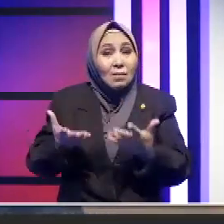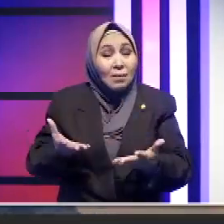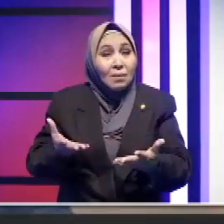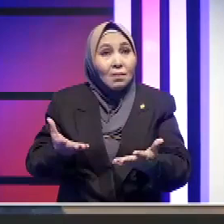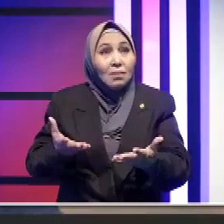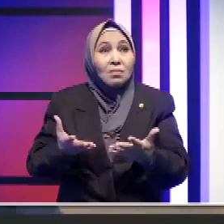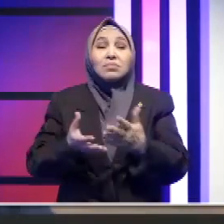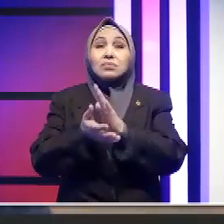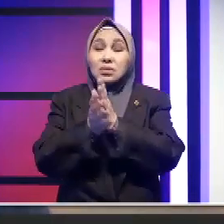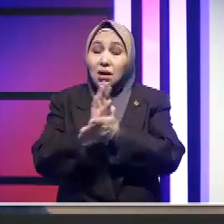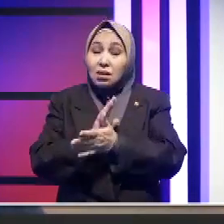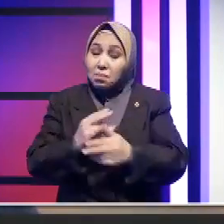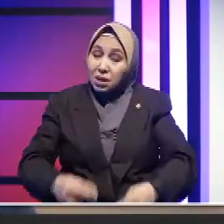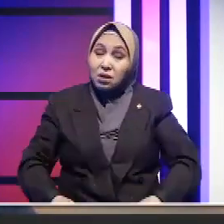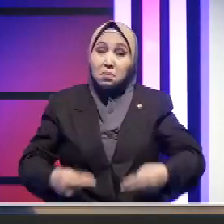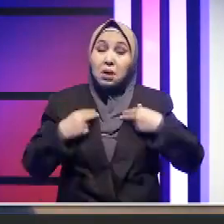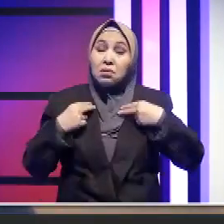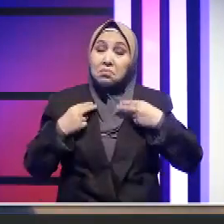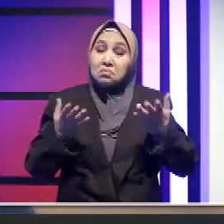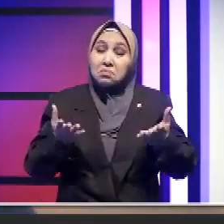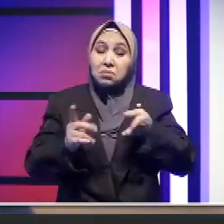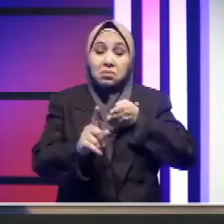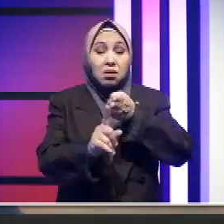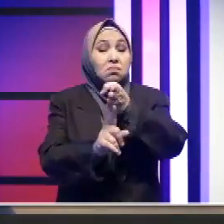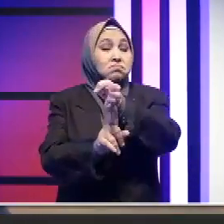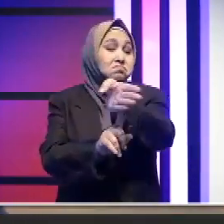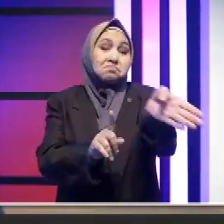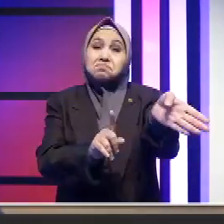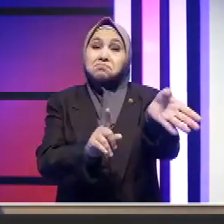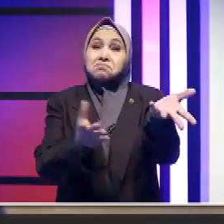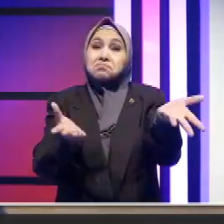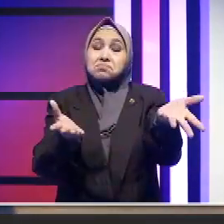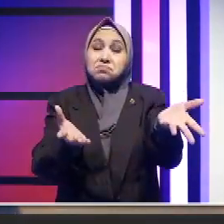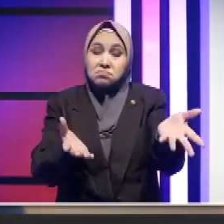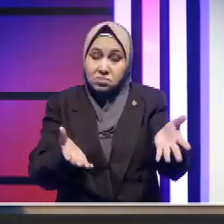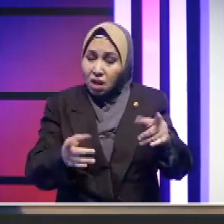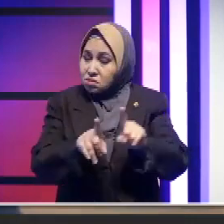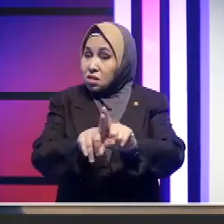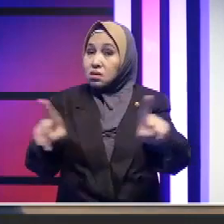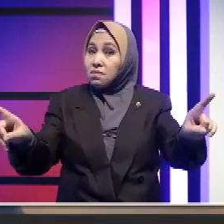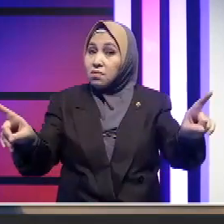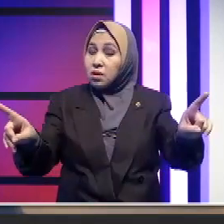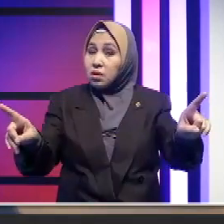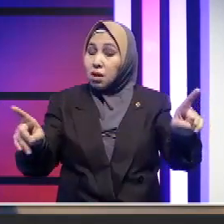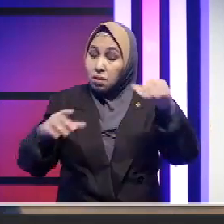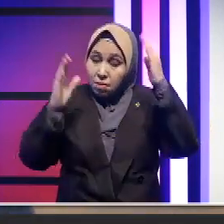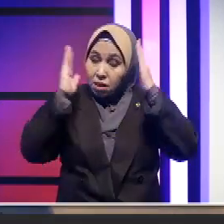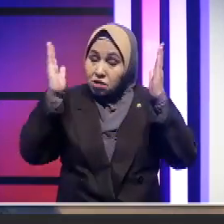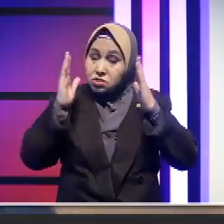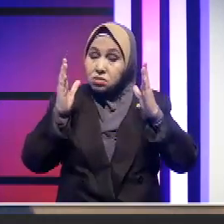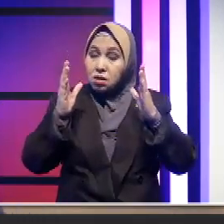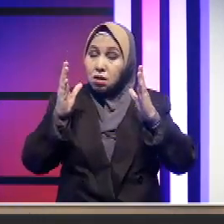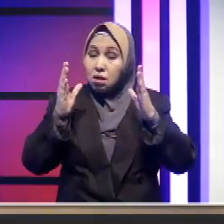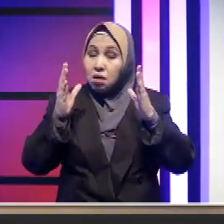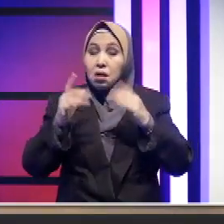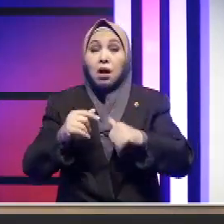Hai cantik kehidupannya susah Hai Nah itu difference between Malaysia when Jack